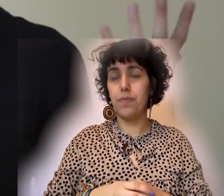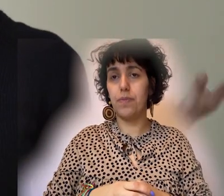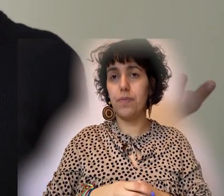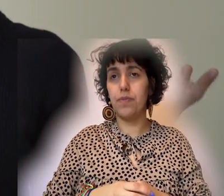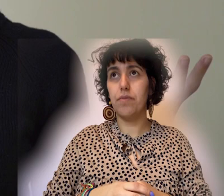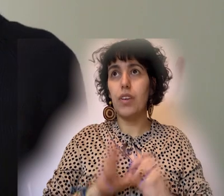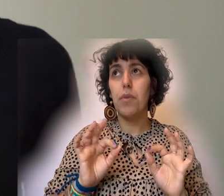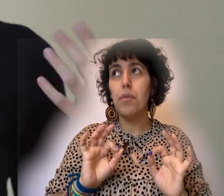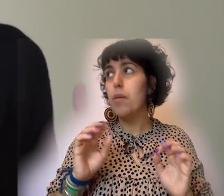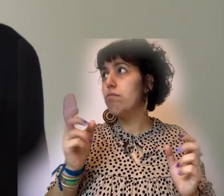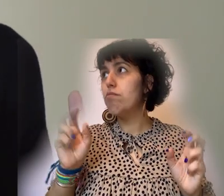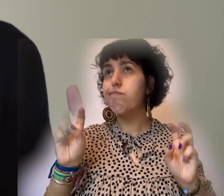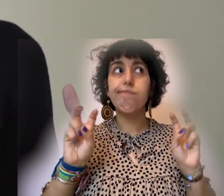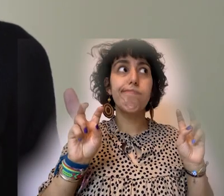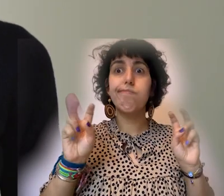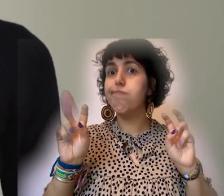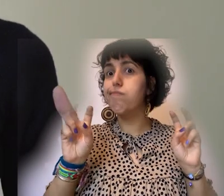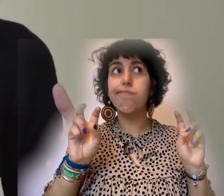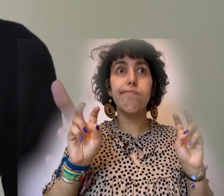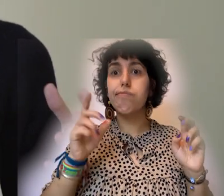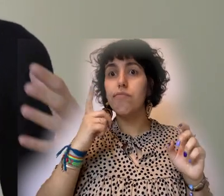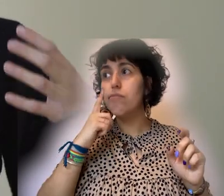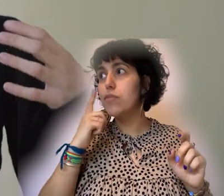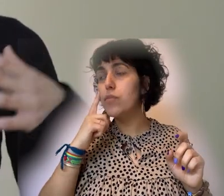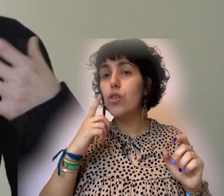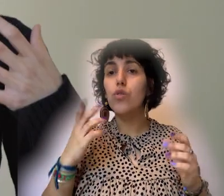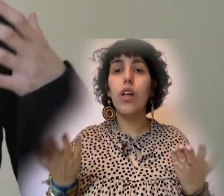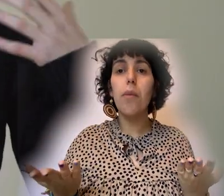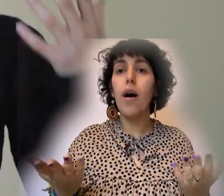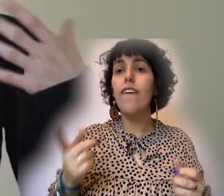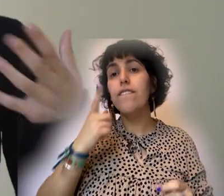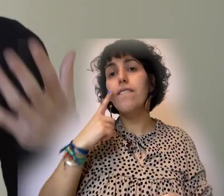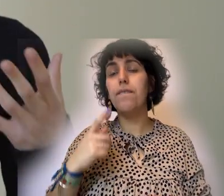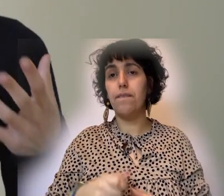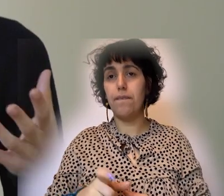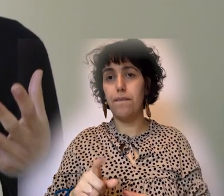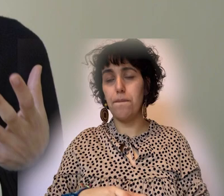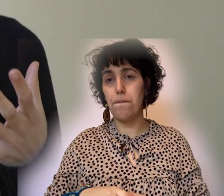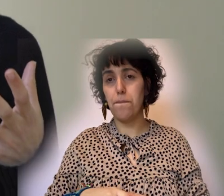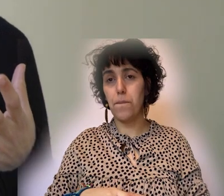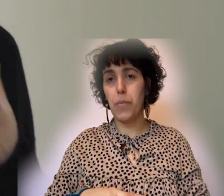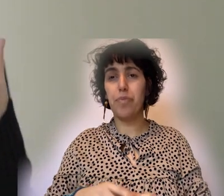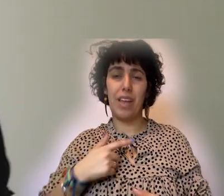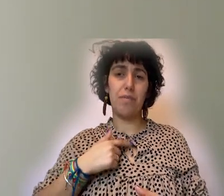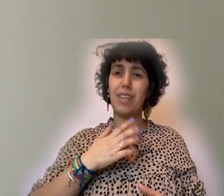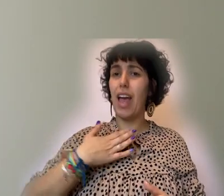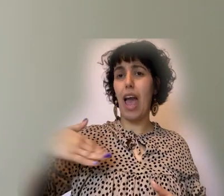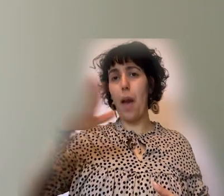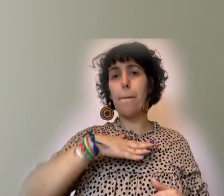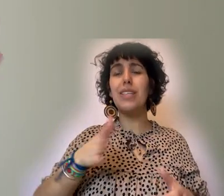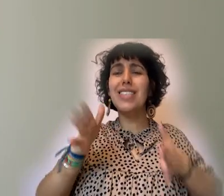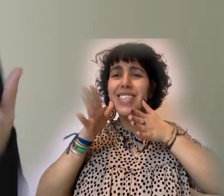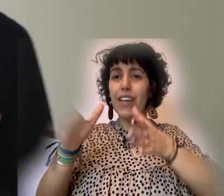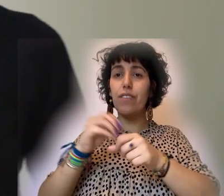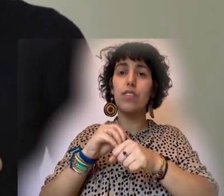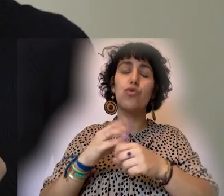bütün odalarımız açık yani tacize şiddete karşı o kadar nefrete karşı o kadar Aslında şeyiz ki hazırlıklıyız